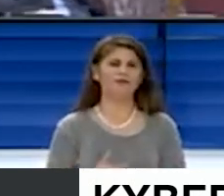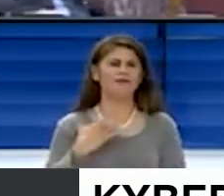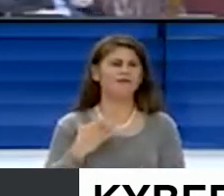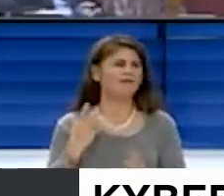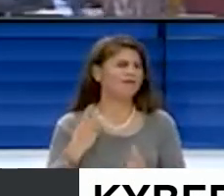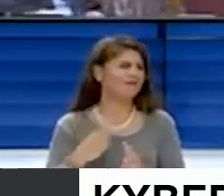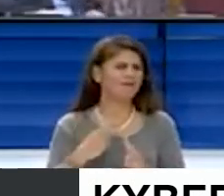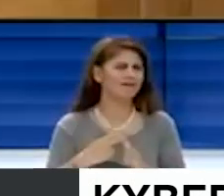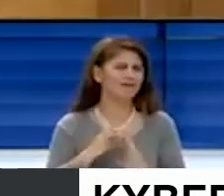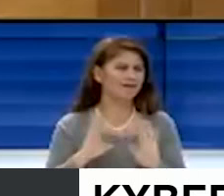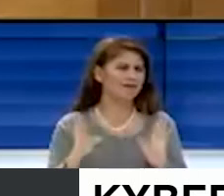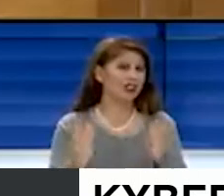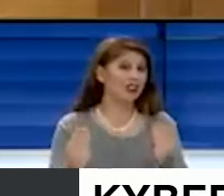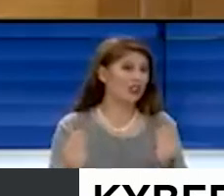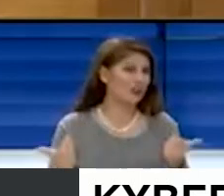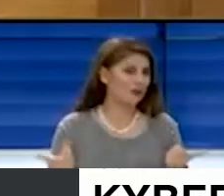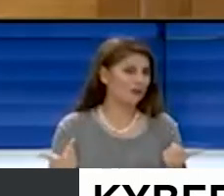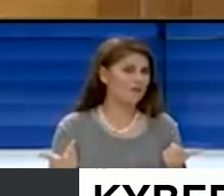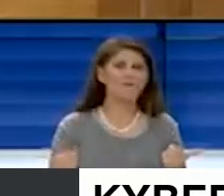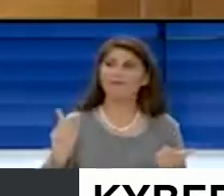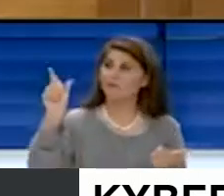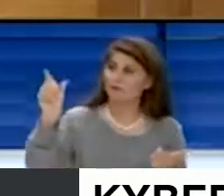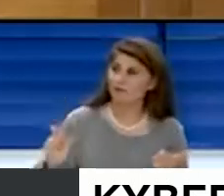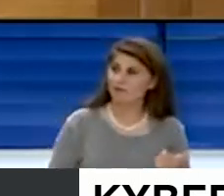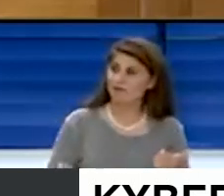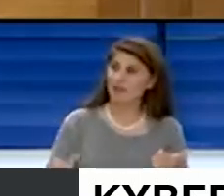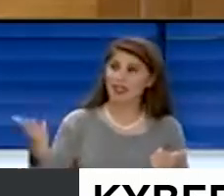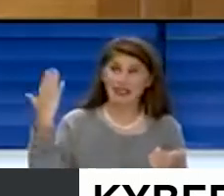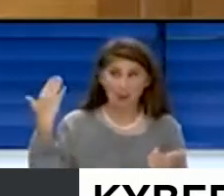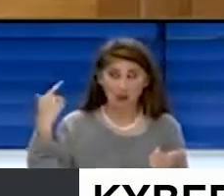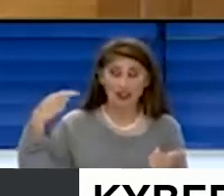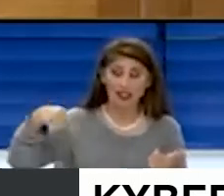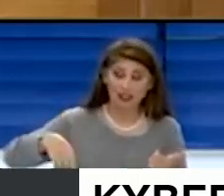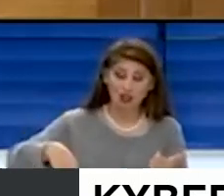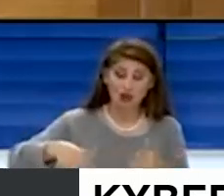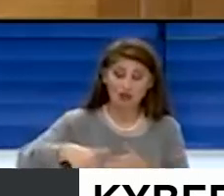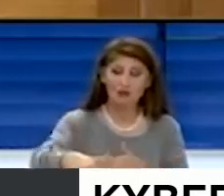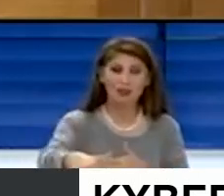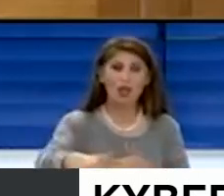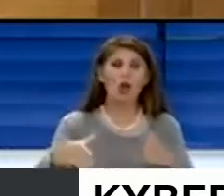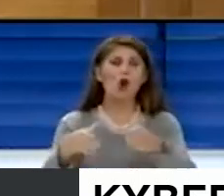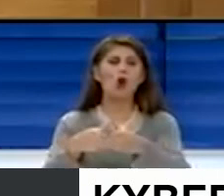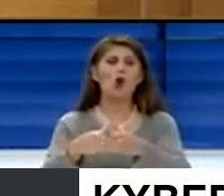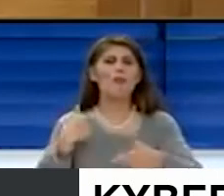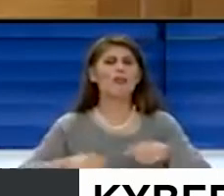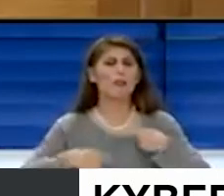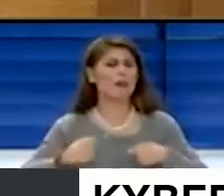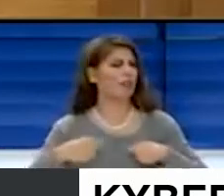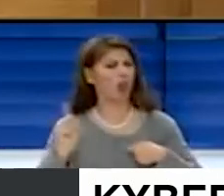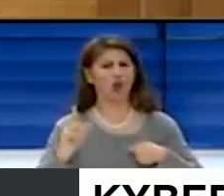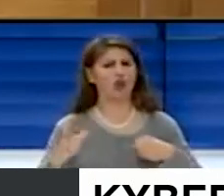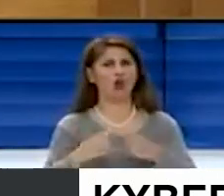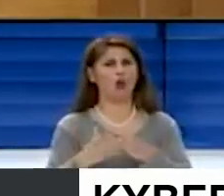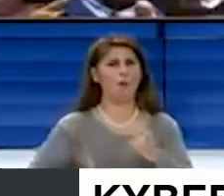ζήτημα της ασφάλειας. Ασφάλειας των πολιτών. Ένα λοιπόν από τα στοιχεία. Ειδικά με την ασφάλεια το τελευταίο διάστημα, τελευταίες ημέρες, κάθε μέρα έχουμε και